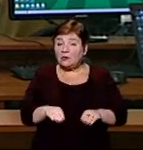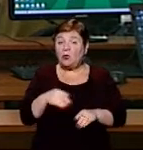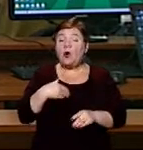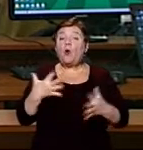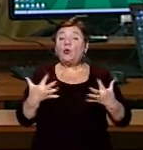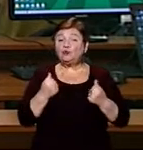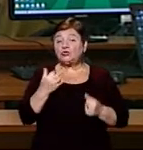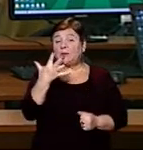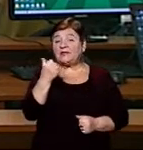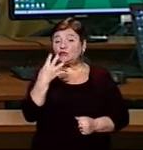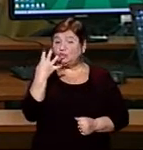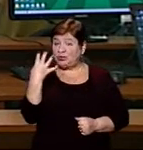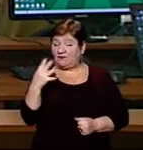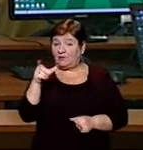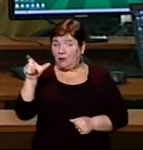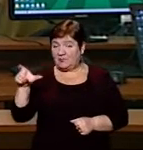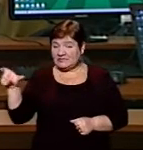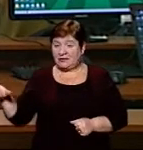одужали 504 пацієнтів.